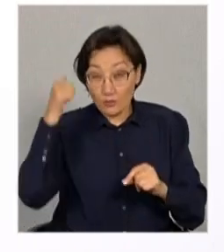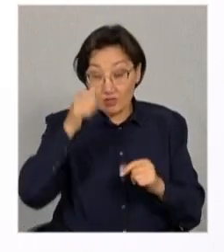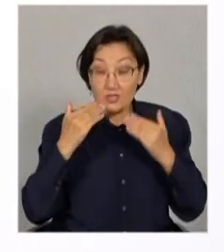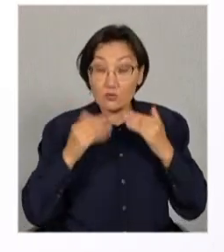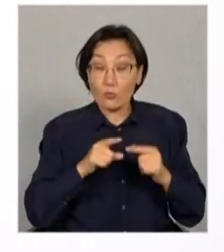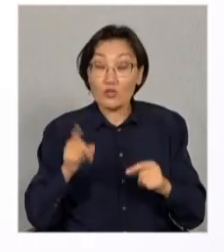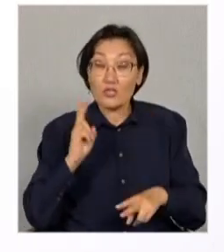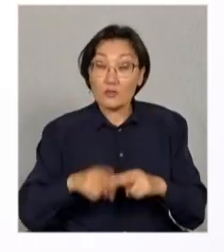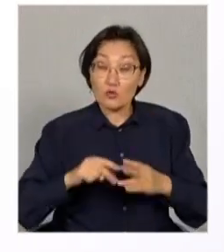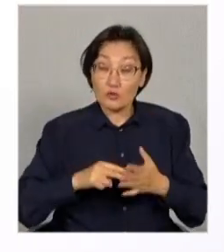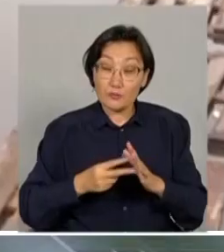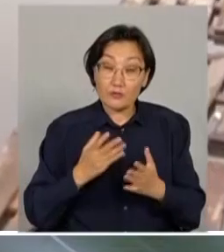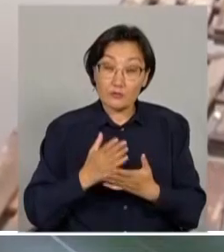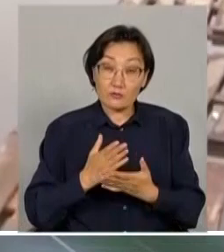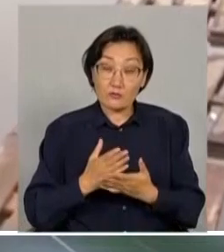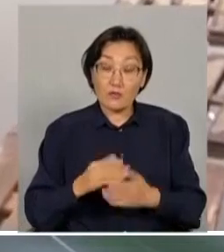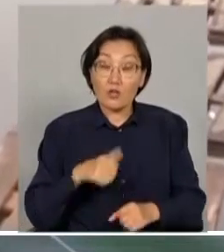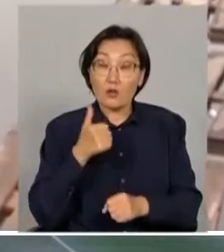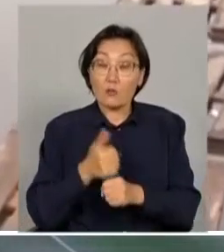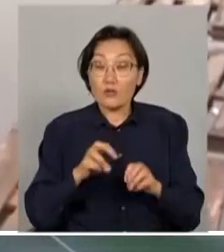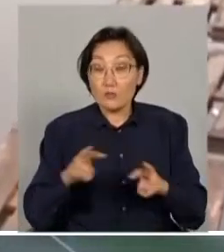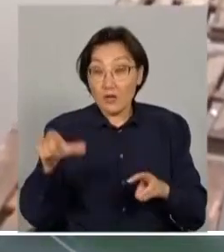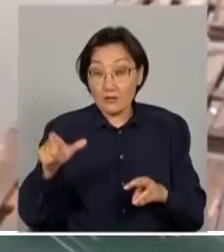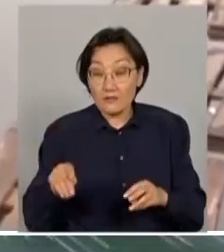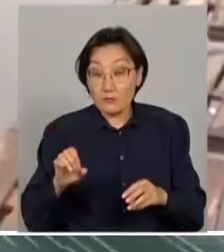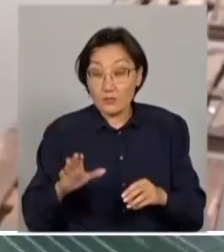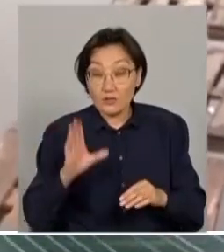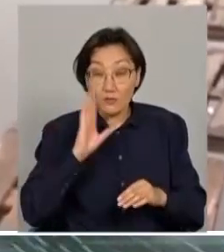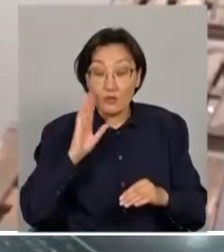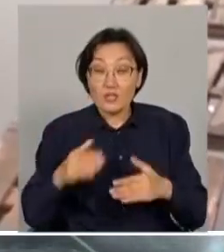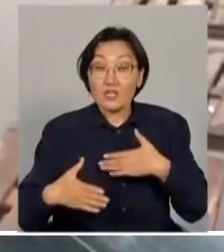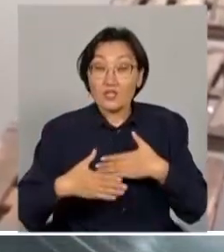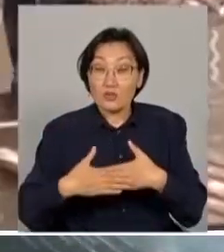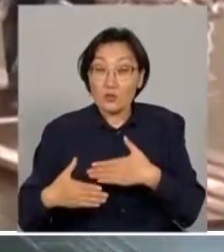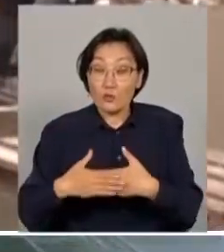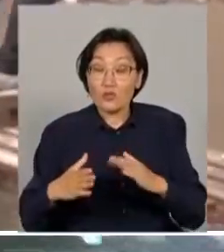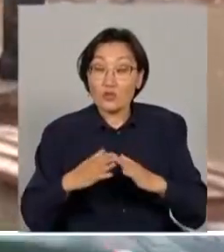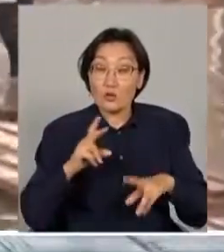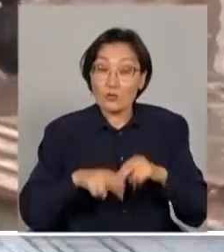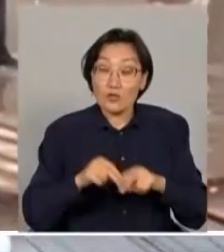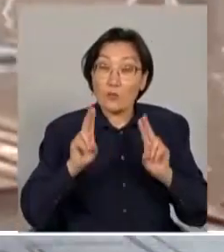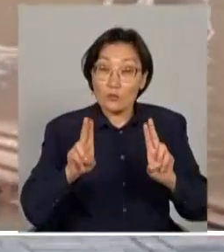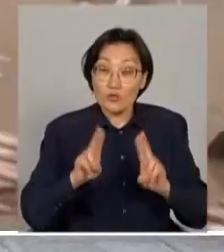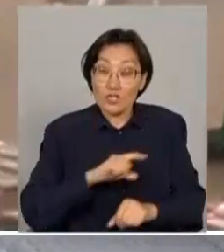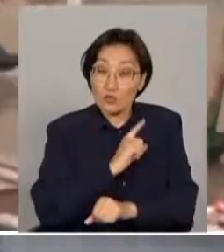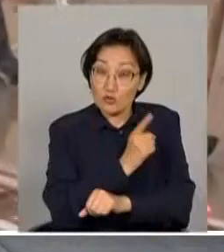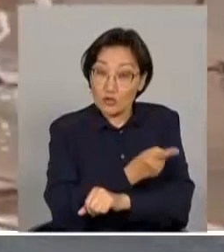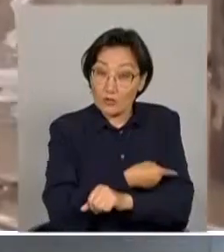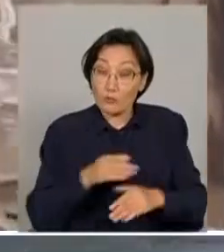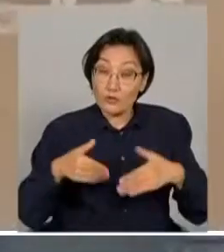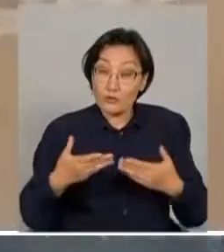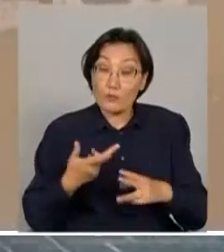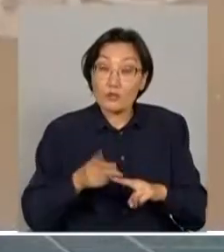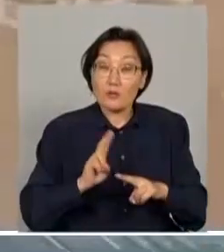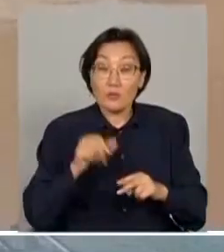соңына дейін аяқтау жоспарлануда. Премьер-министр Әлихан Смайылов суға жақын жерде үй салу талаптарын күшейтуді ұсынды.